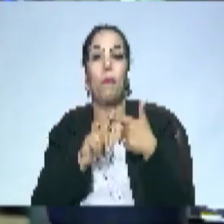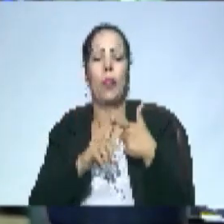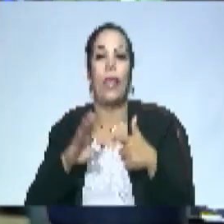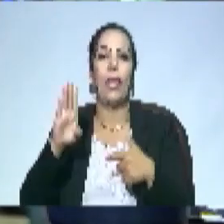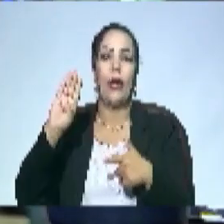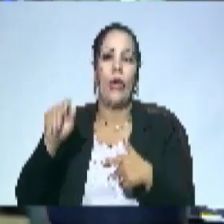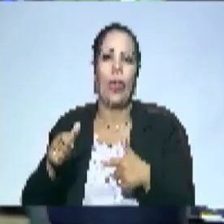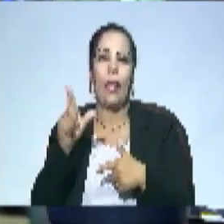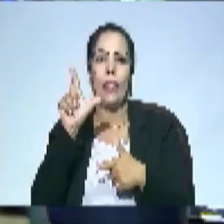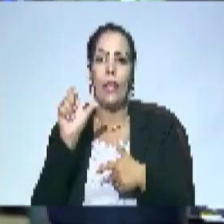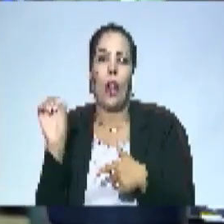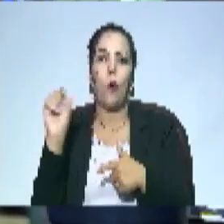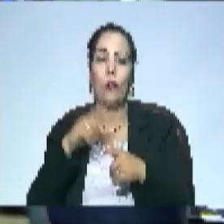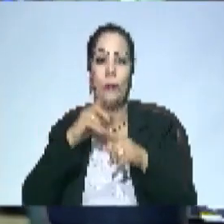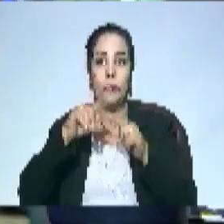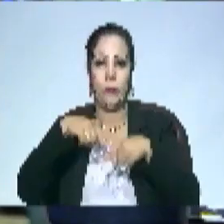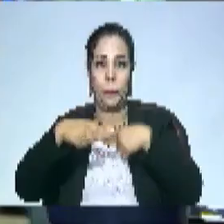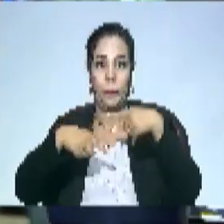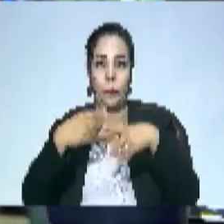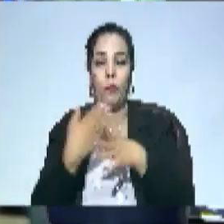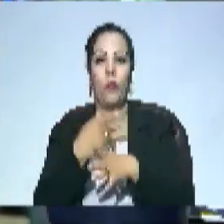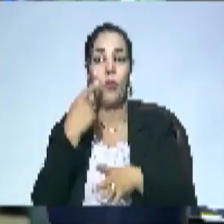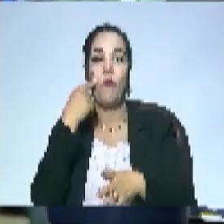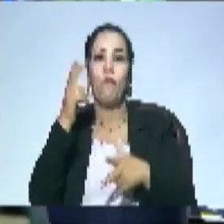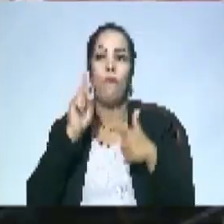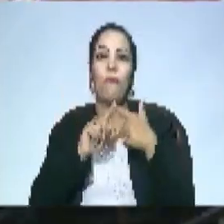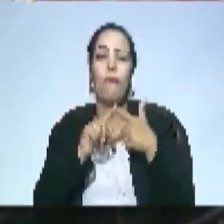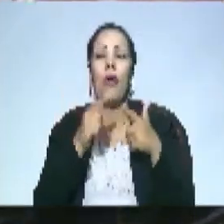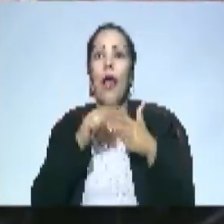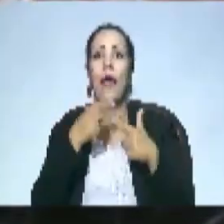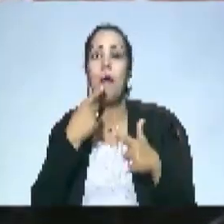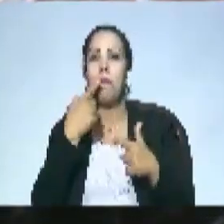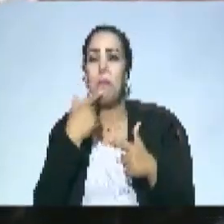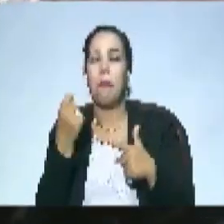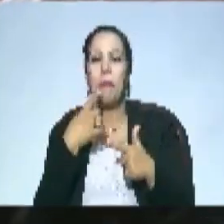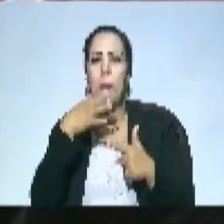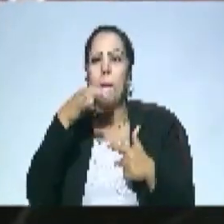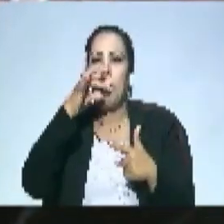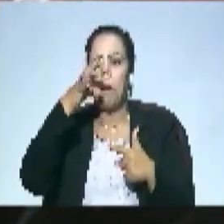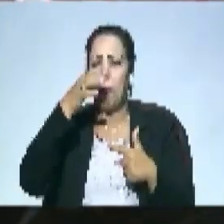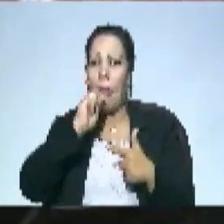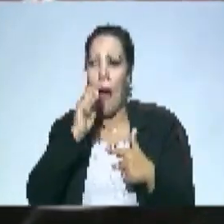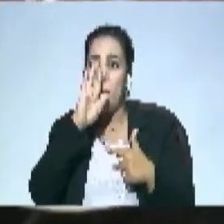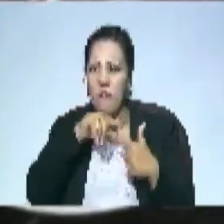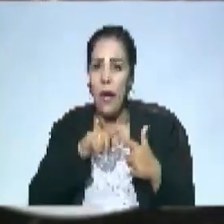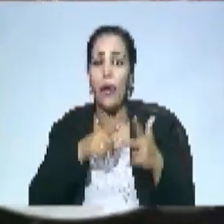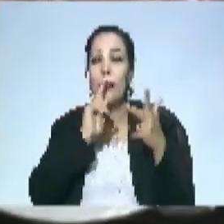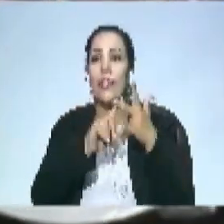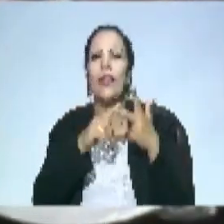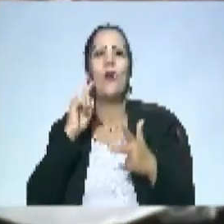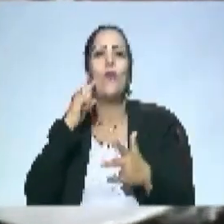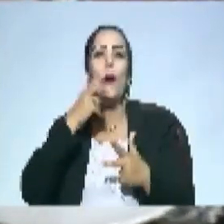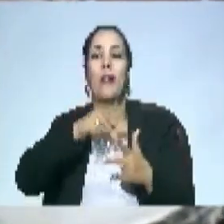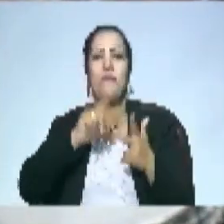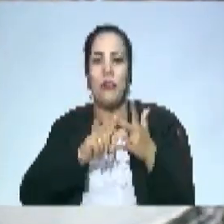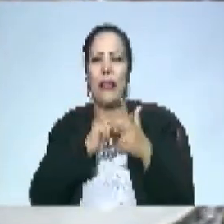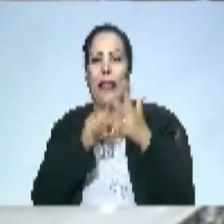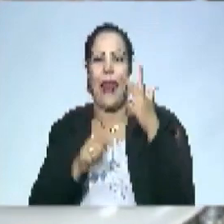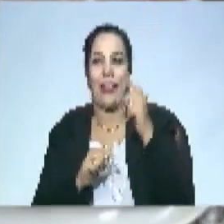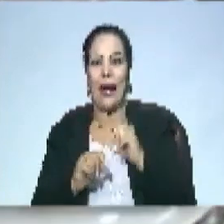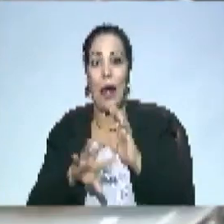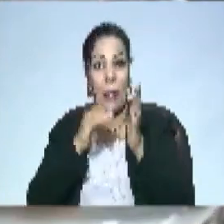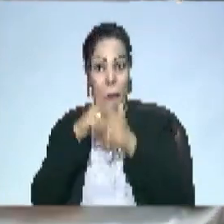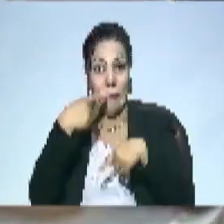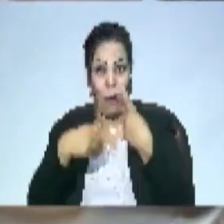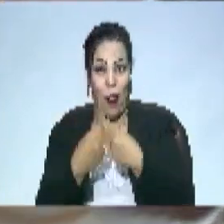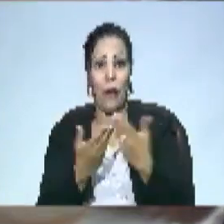كانيلوني، وهناخد واحد كانيلوني حلو. انت طلبت خلاص تمام كده؟ هنبتدي نعمل